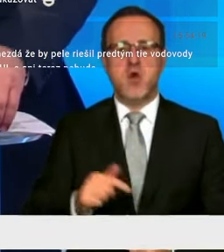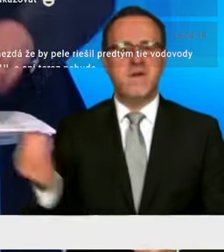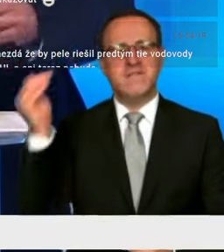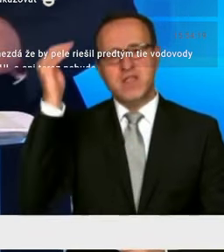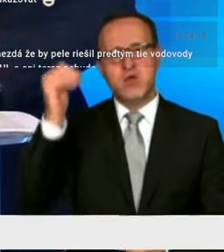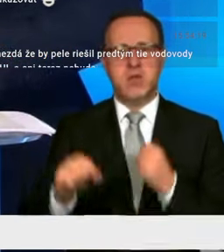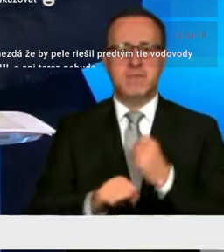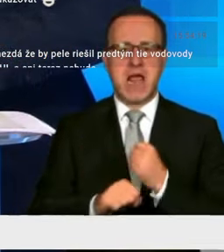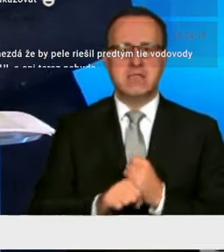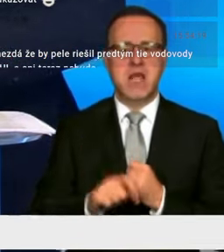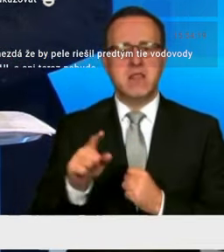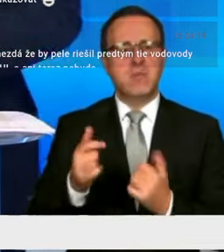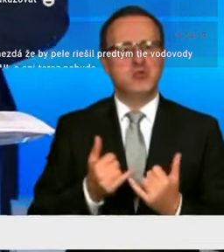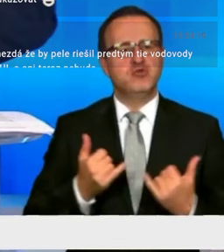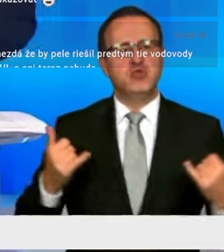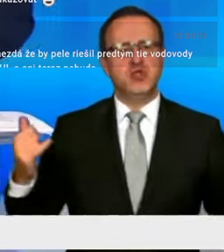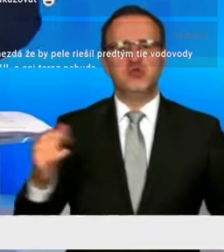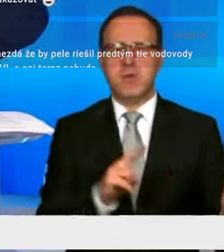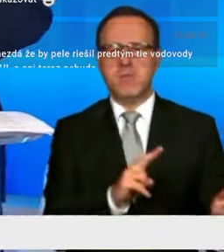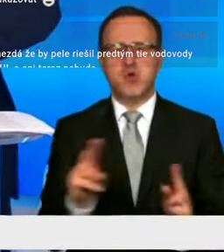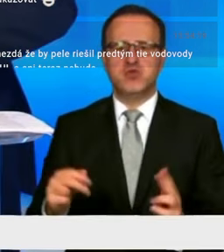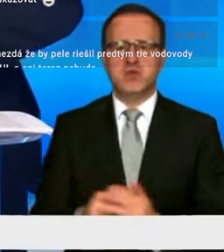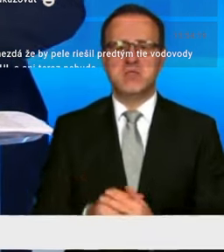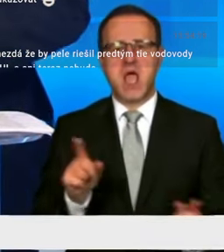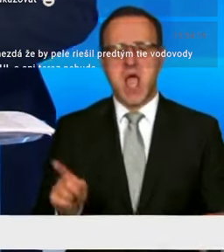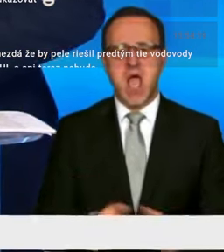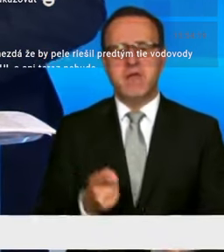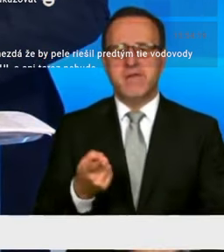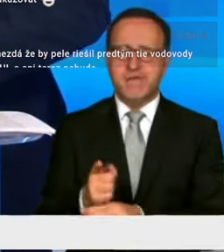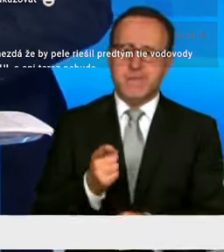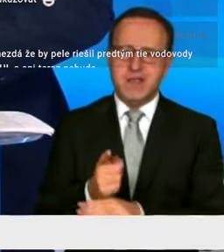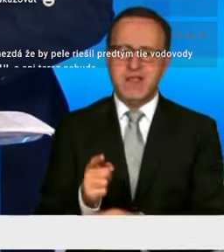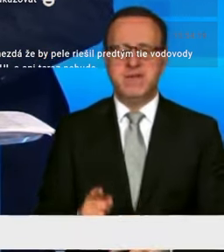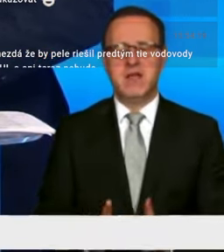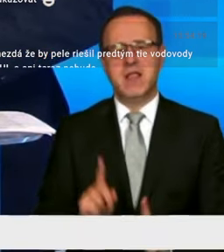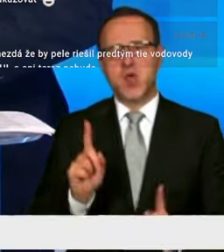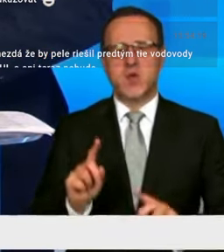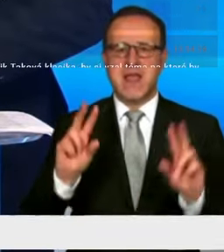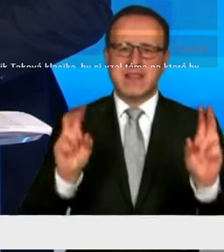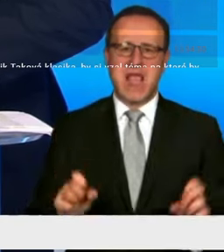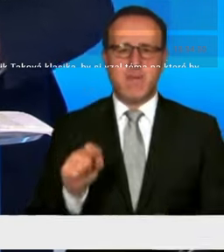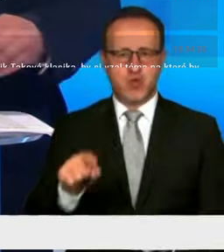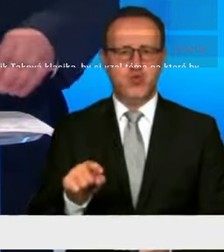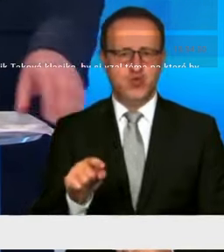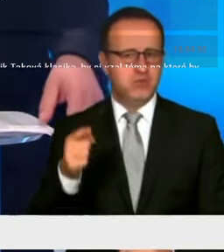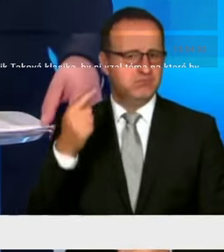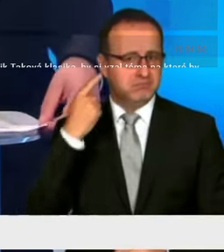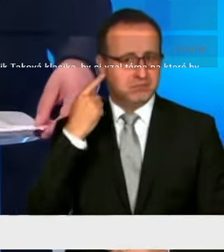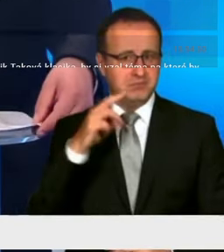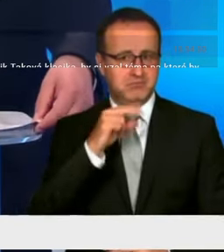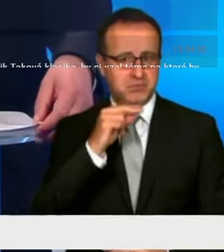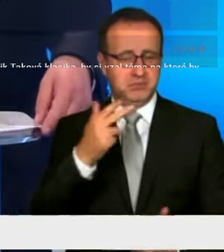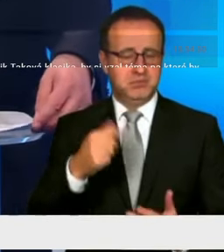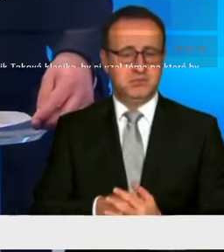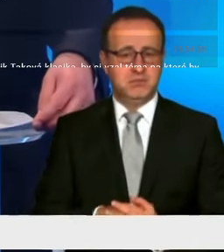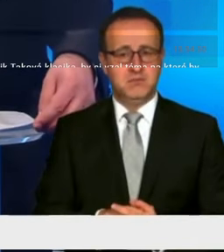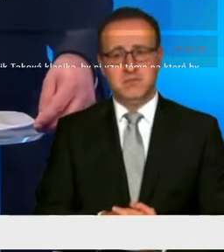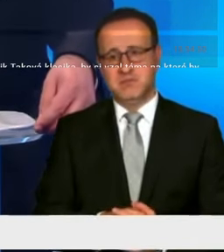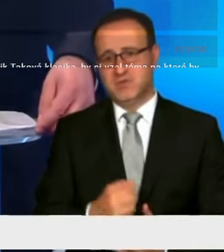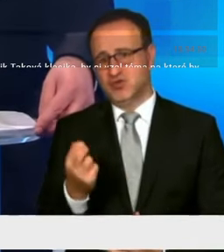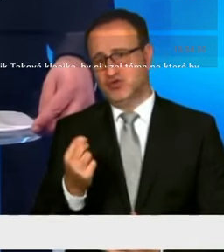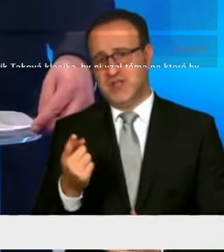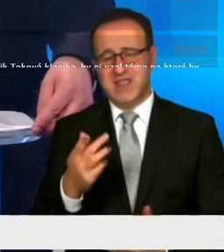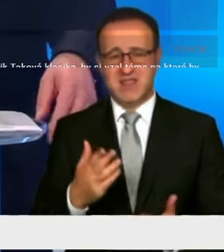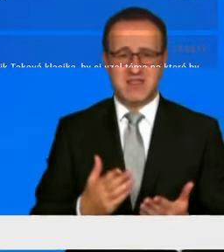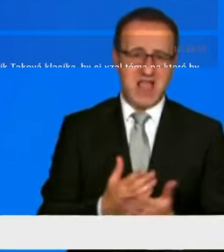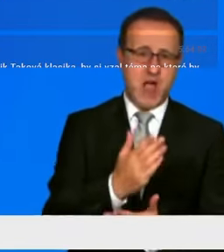Kde sú predsa len šir možnosti aj na ovplyvnenie možno niektorých tém ktoré tu zazneli tak či náhodou nie je to